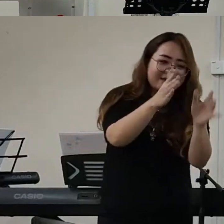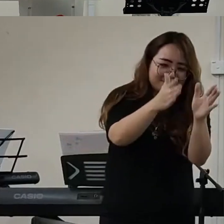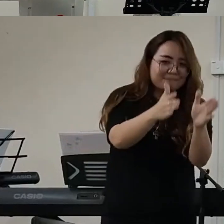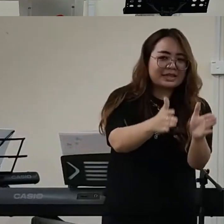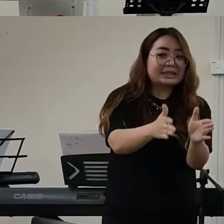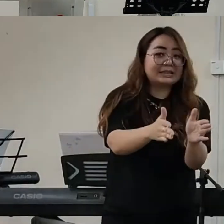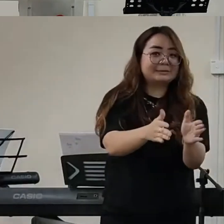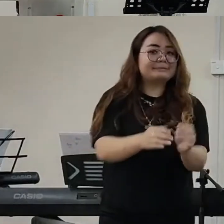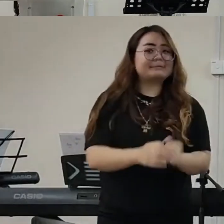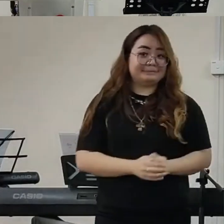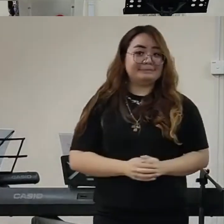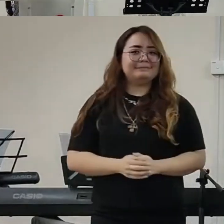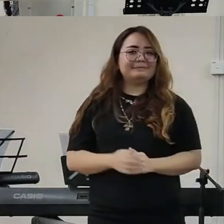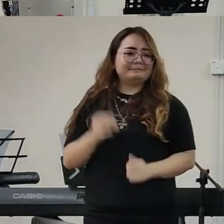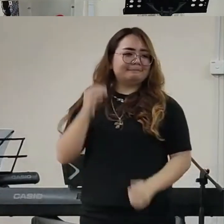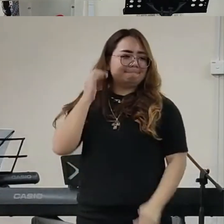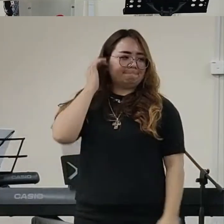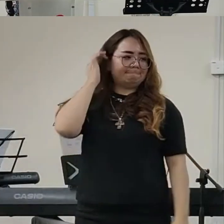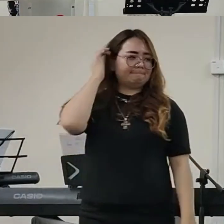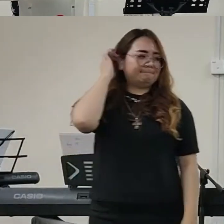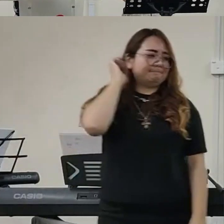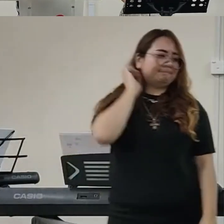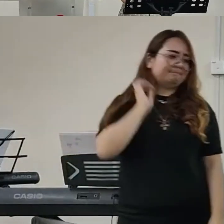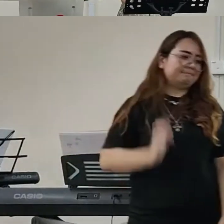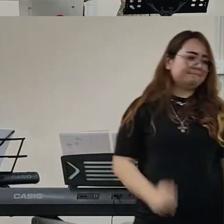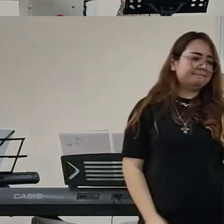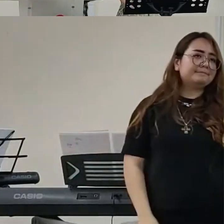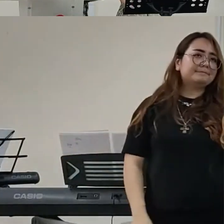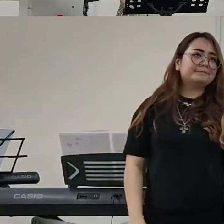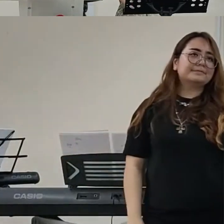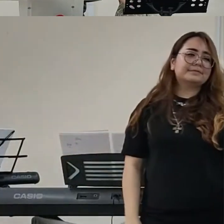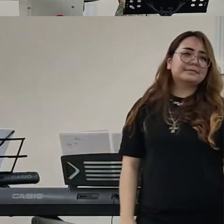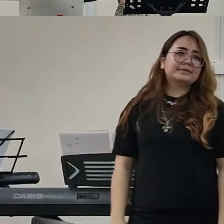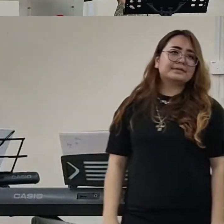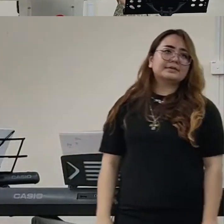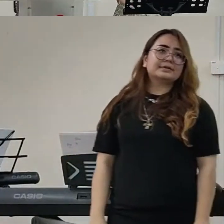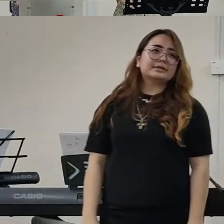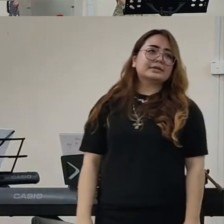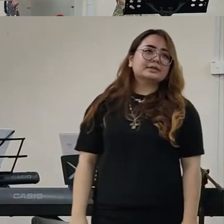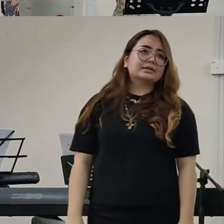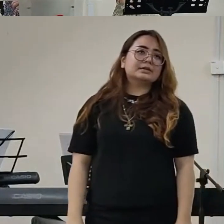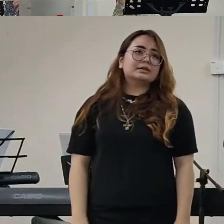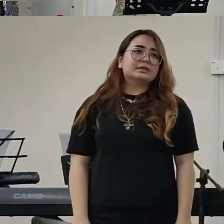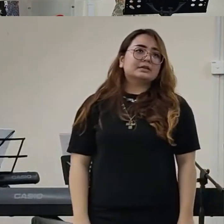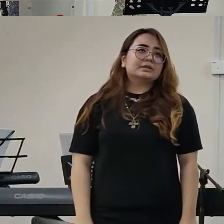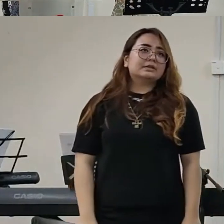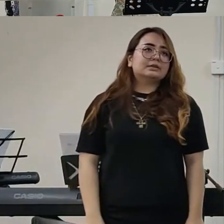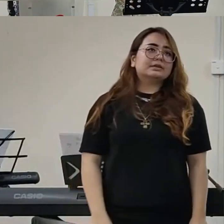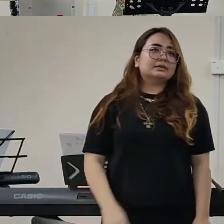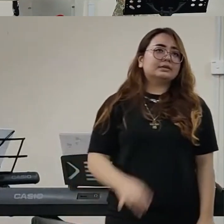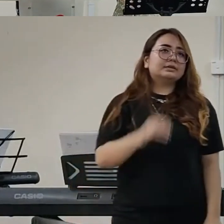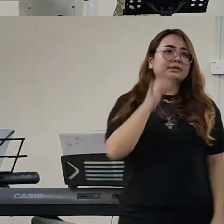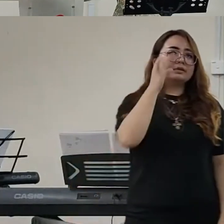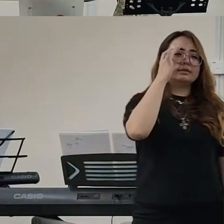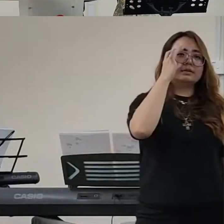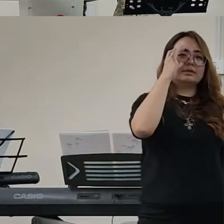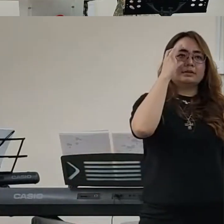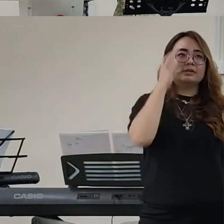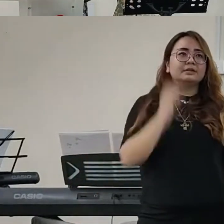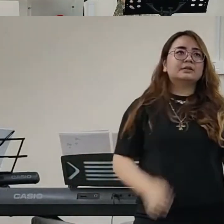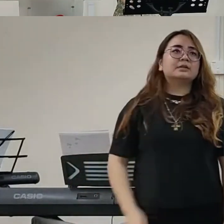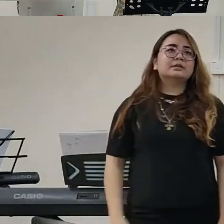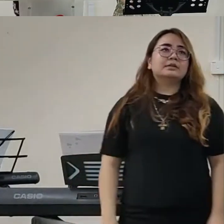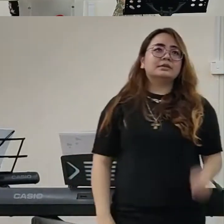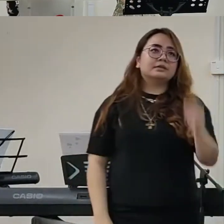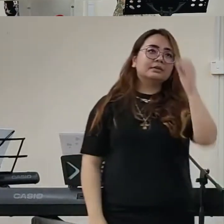牧者。 So I say this again, you know, this sermon is not just for those who are serving Jesus as shepherds. Okay, for those